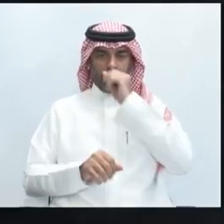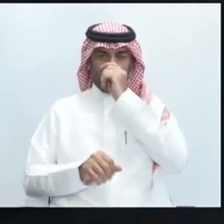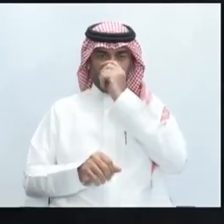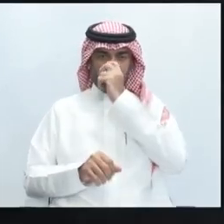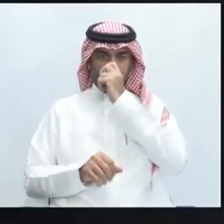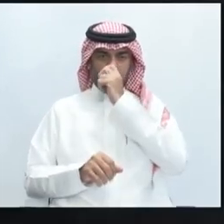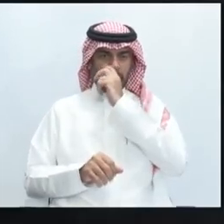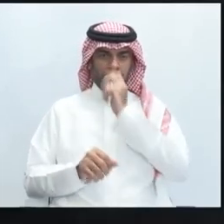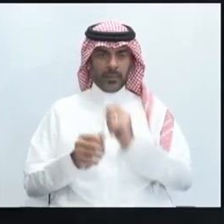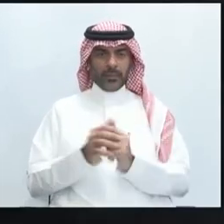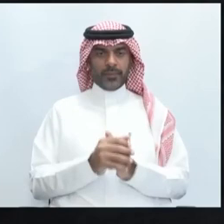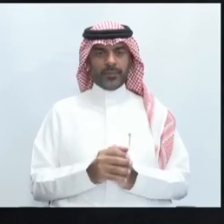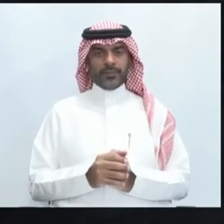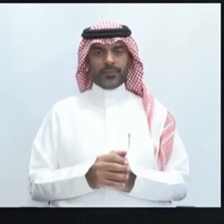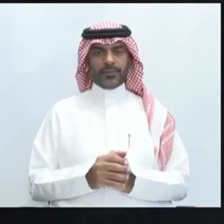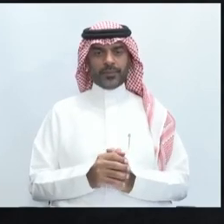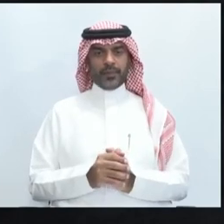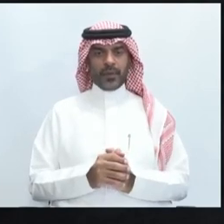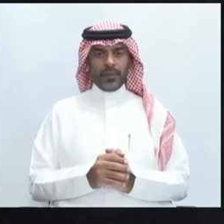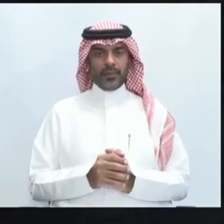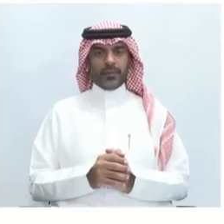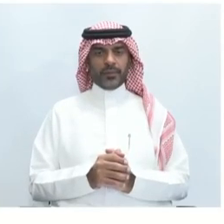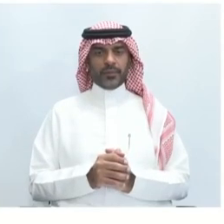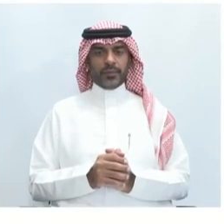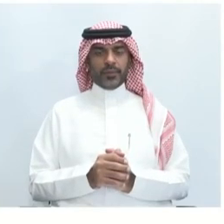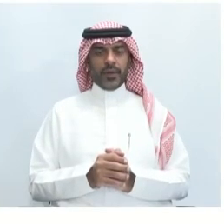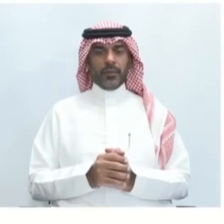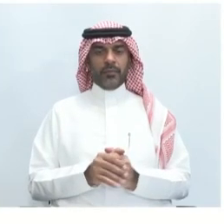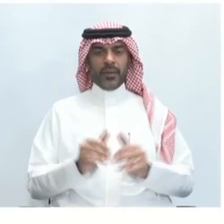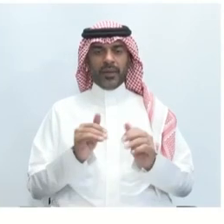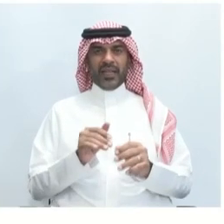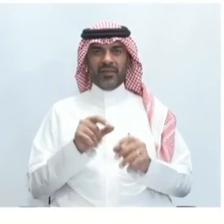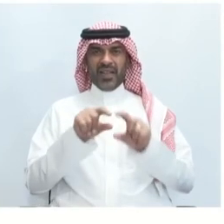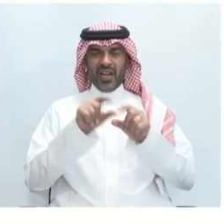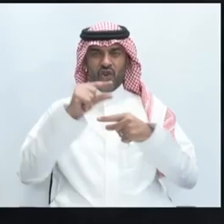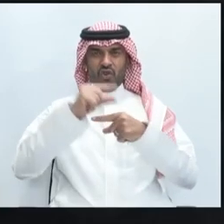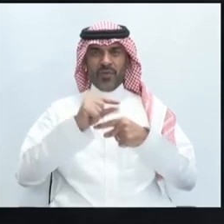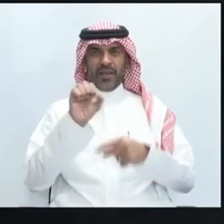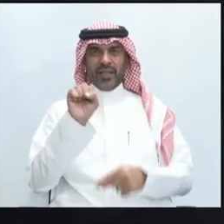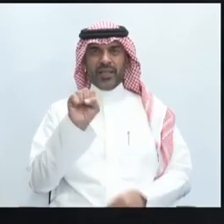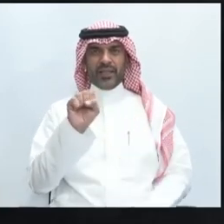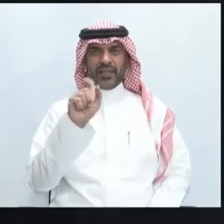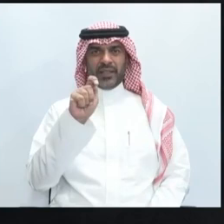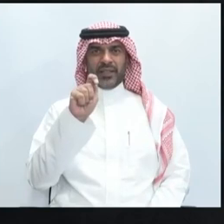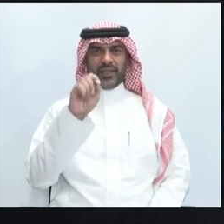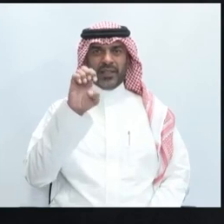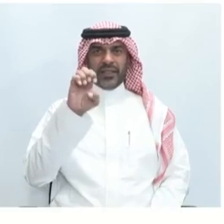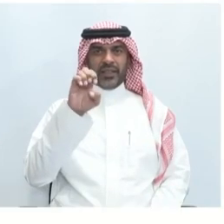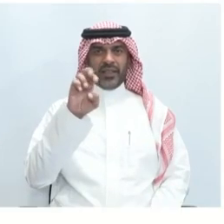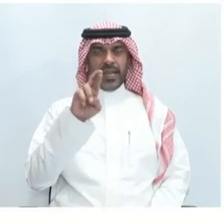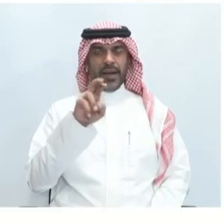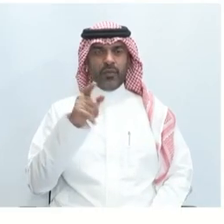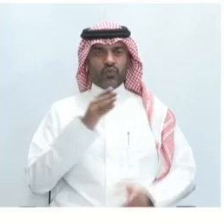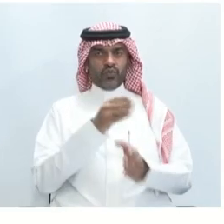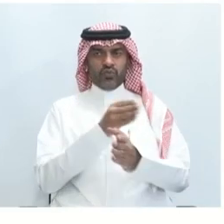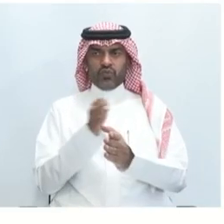بجهه مثلا معينه مع الاحتفاظ بسرعه المحركين بينما الستير او التوجيه يتم اذا كنت احتاج الى